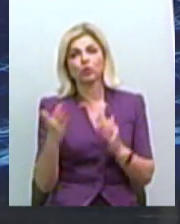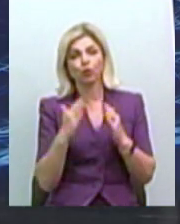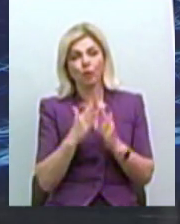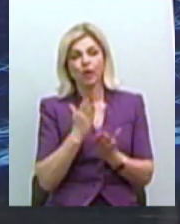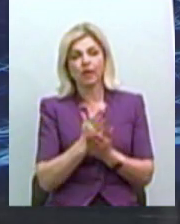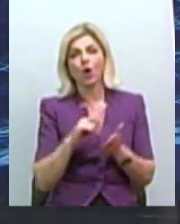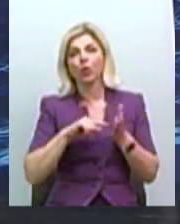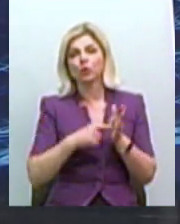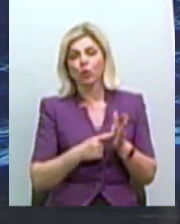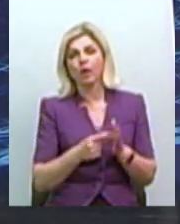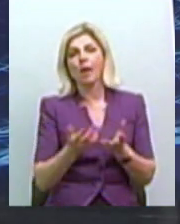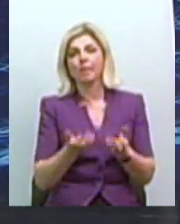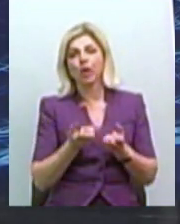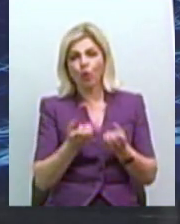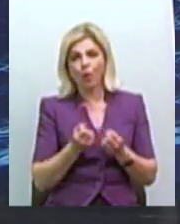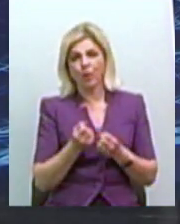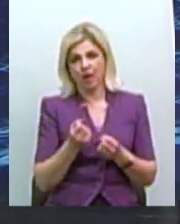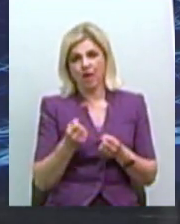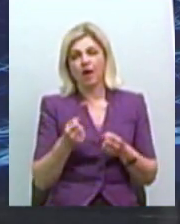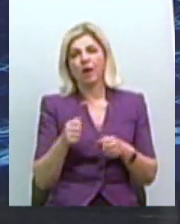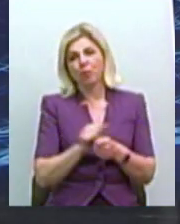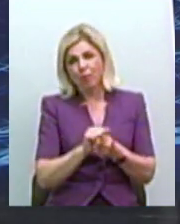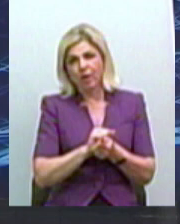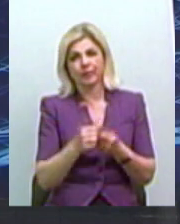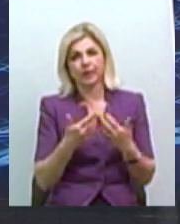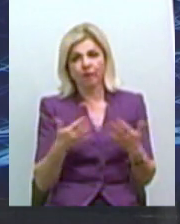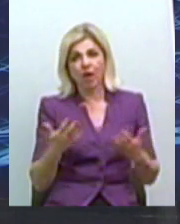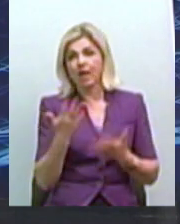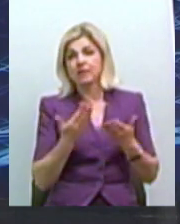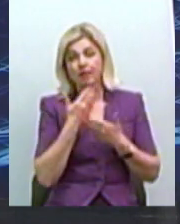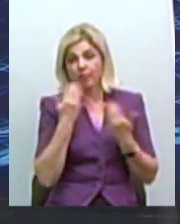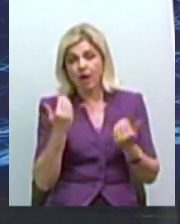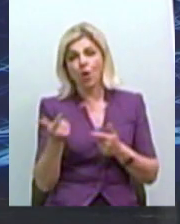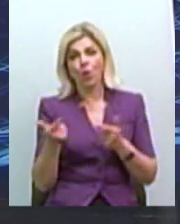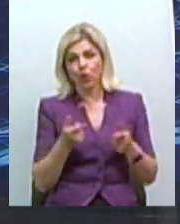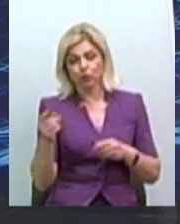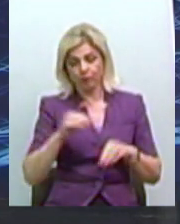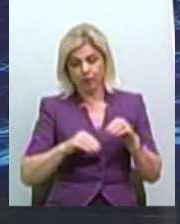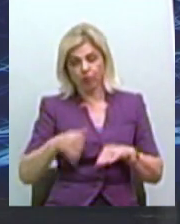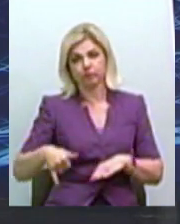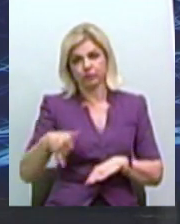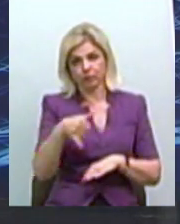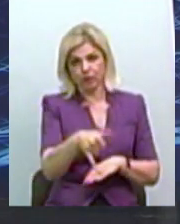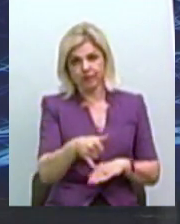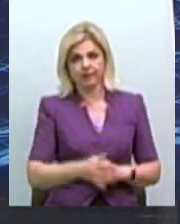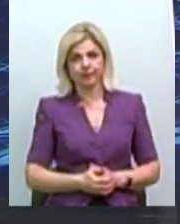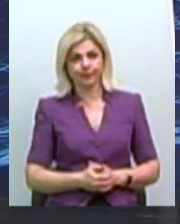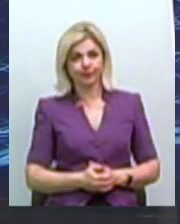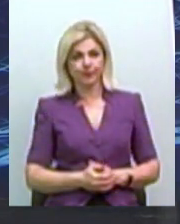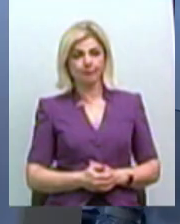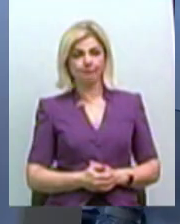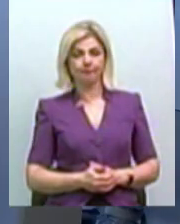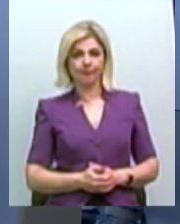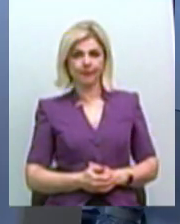пункт прийому вторинної сировини, або якщо його немає, вони готові взяти це у якийсь пакунок і донести. Зрозумів, ви так. Бачите прогрес.